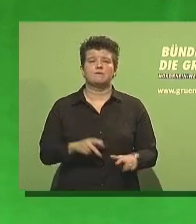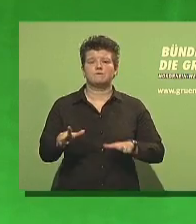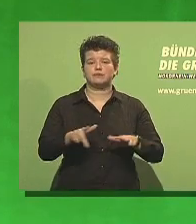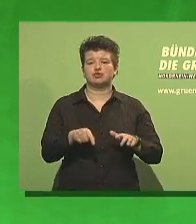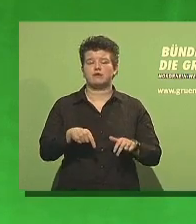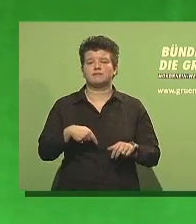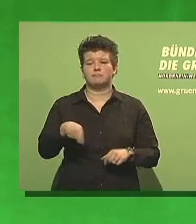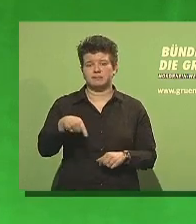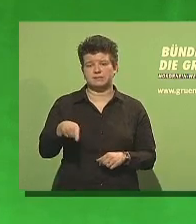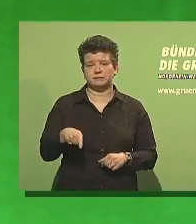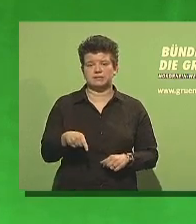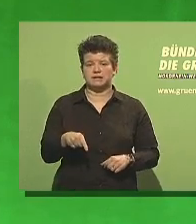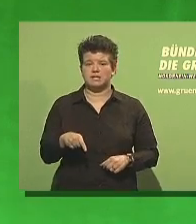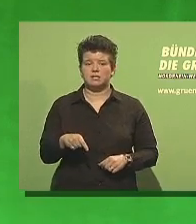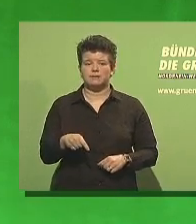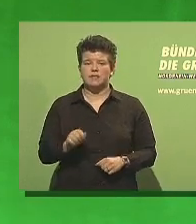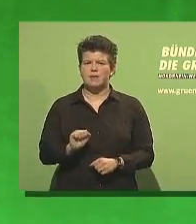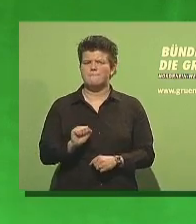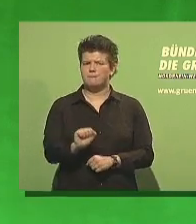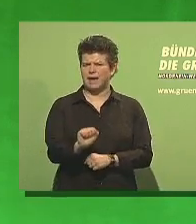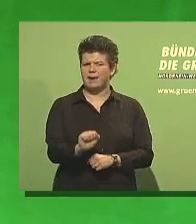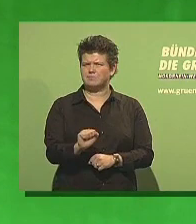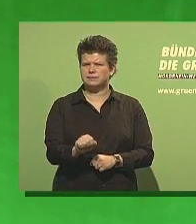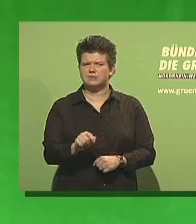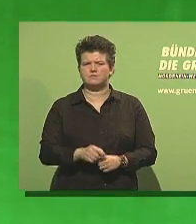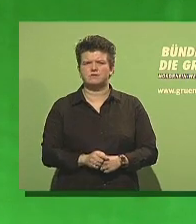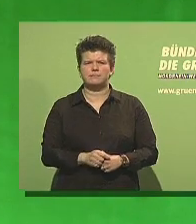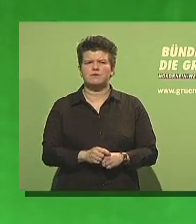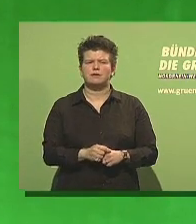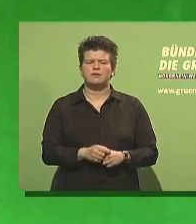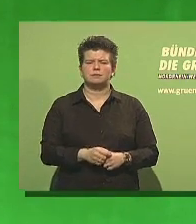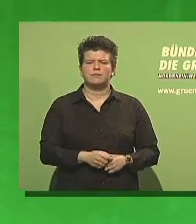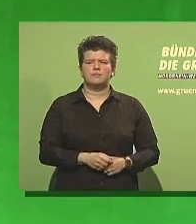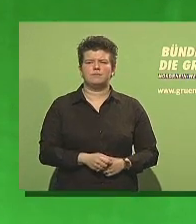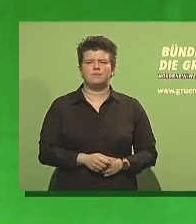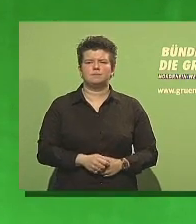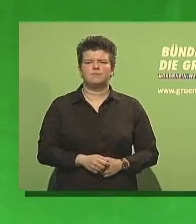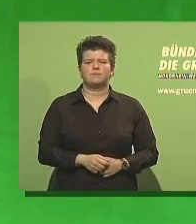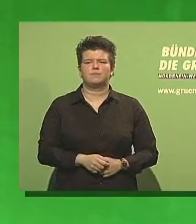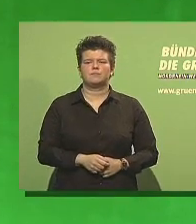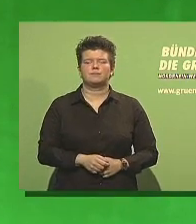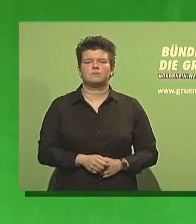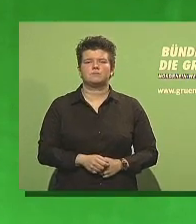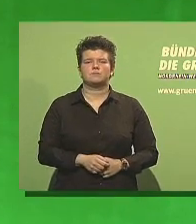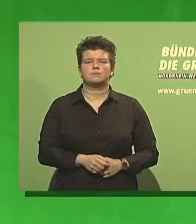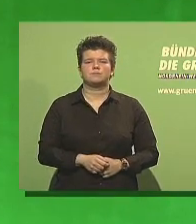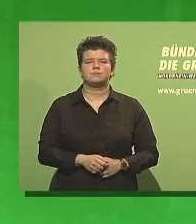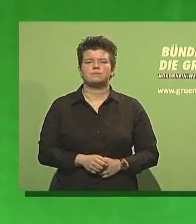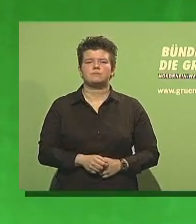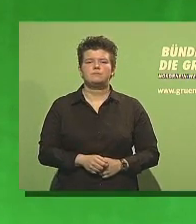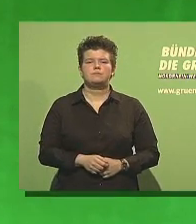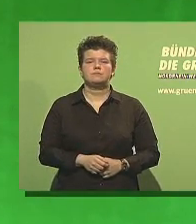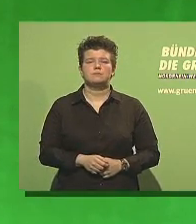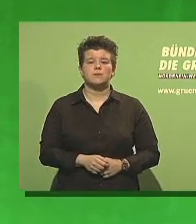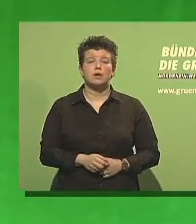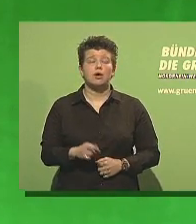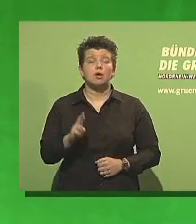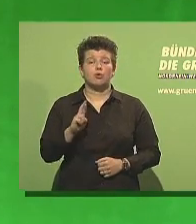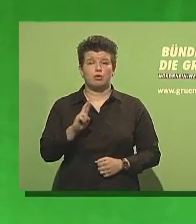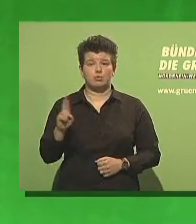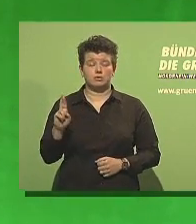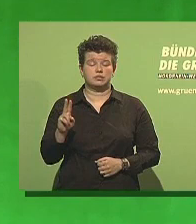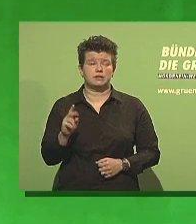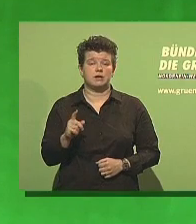Klimaschutz. Gerade erleben wir die Klimaverhandlungen in Doha, die heute Nacht zu Ende gehen werden. Rösler hat verhindert,